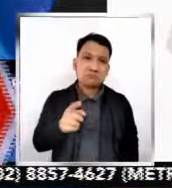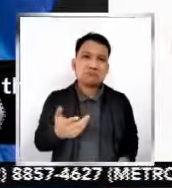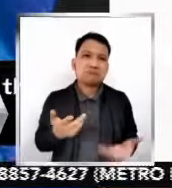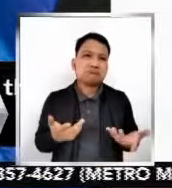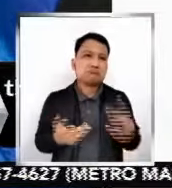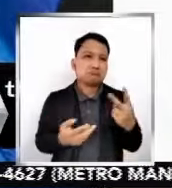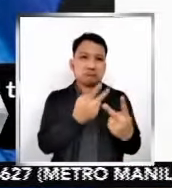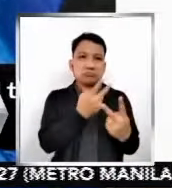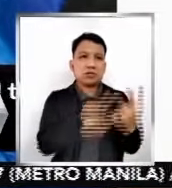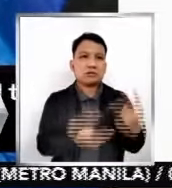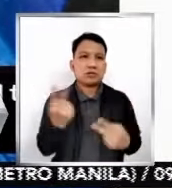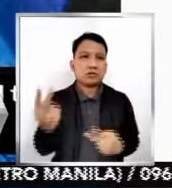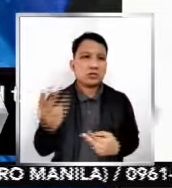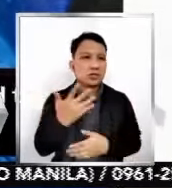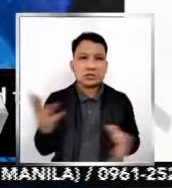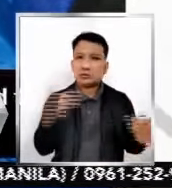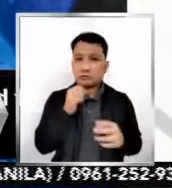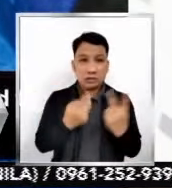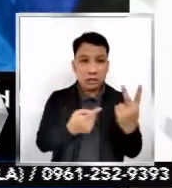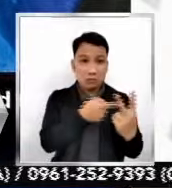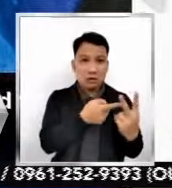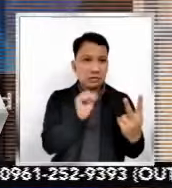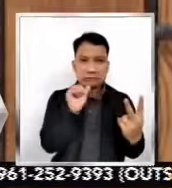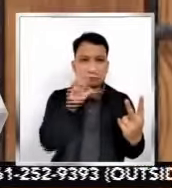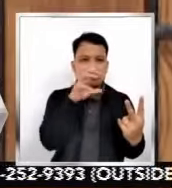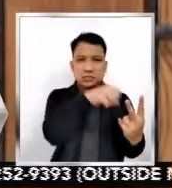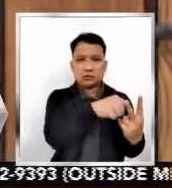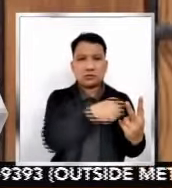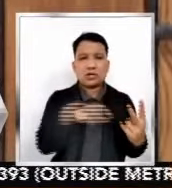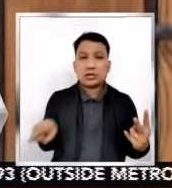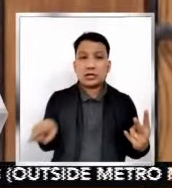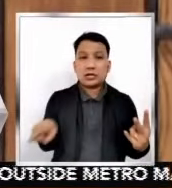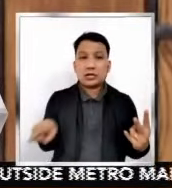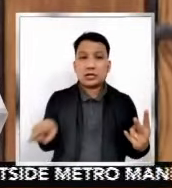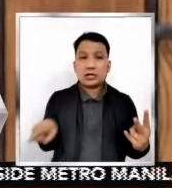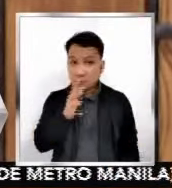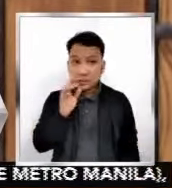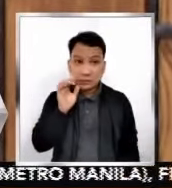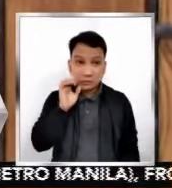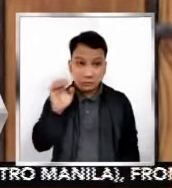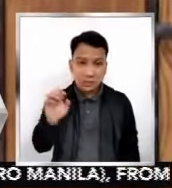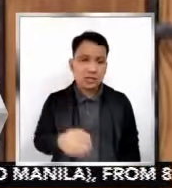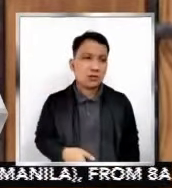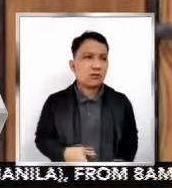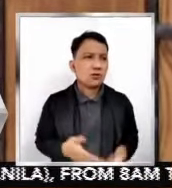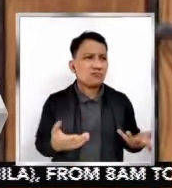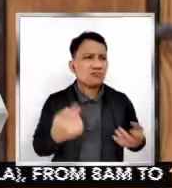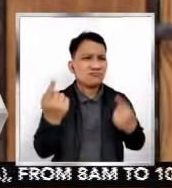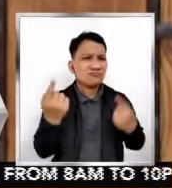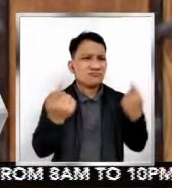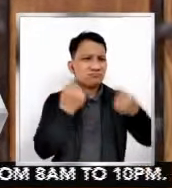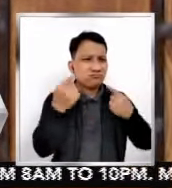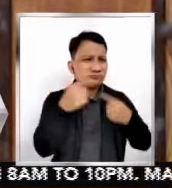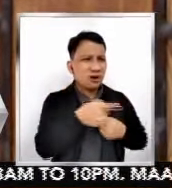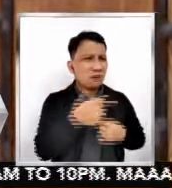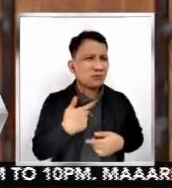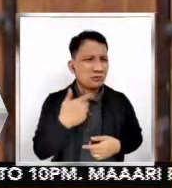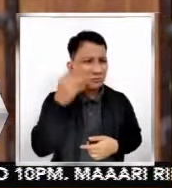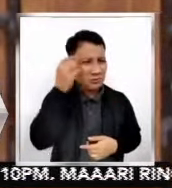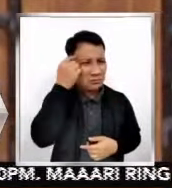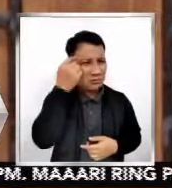nahuli. Panawagan ng ina ni Ebeng sa mga salarin. Sana makonsensya ka naman. Sumuko ka na